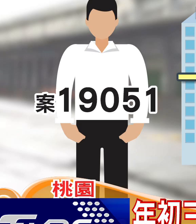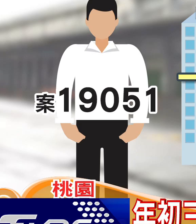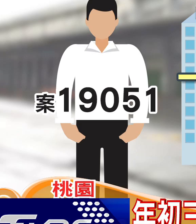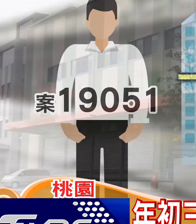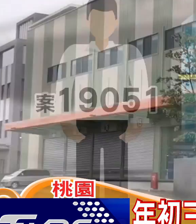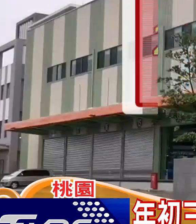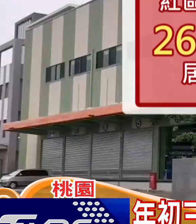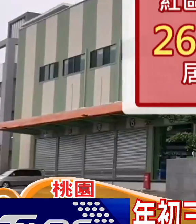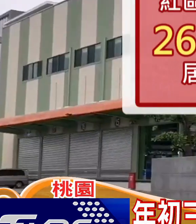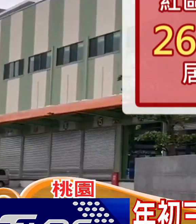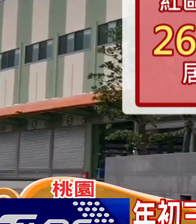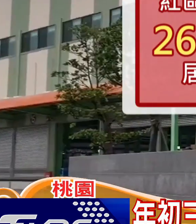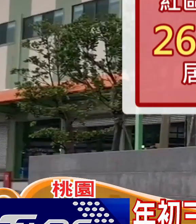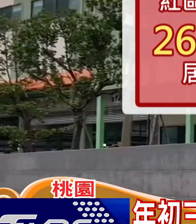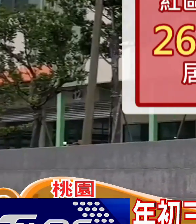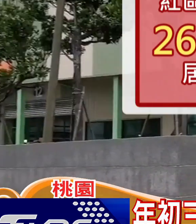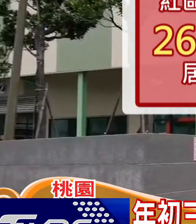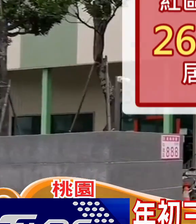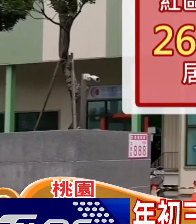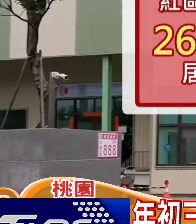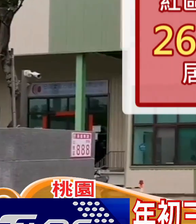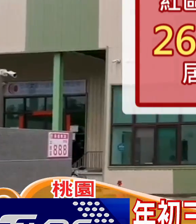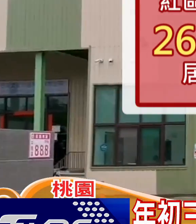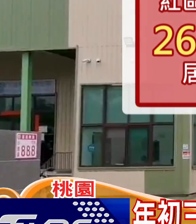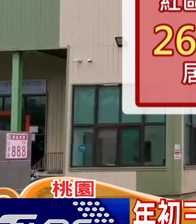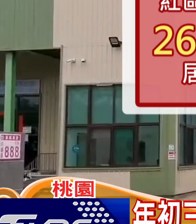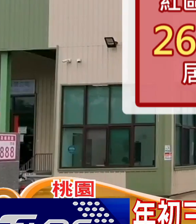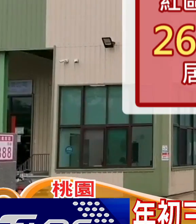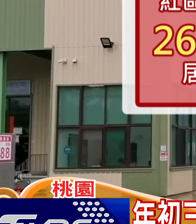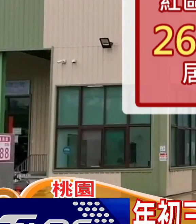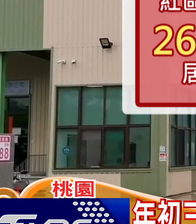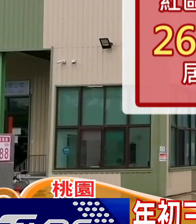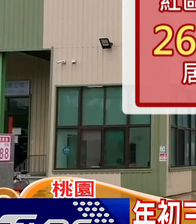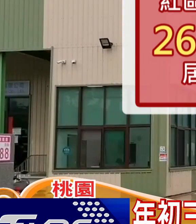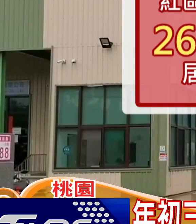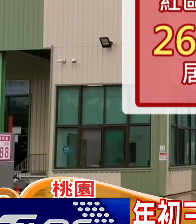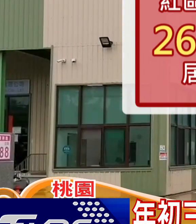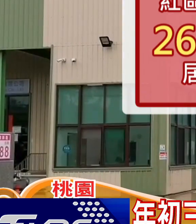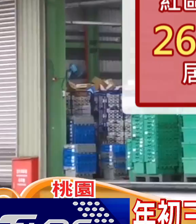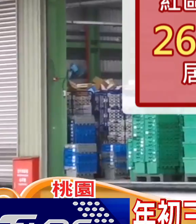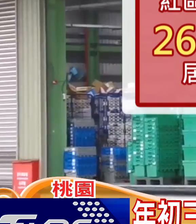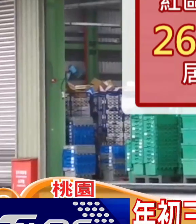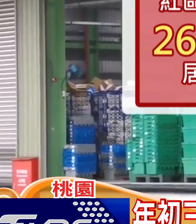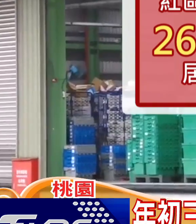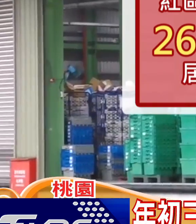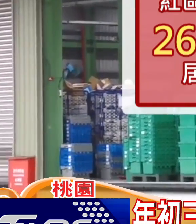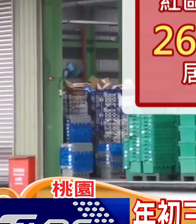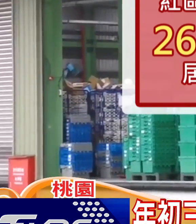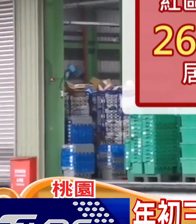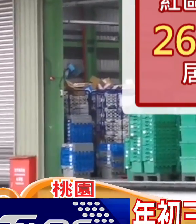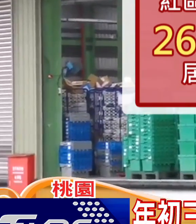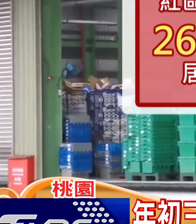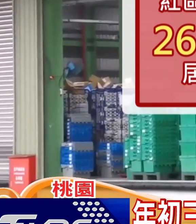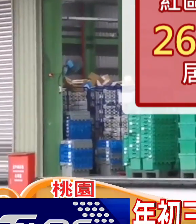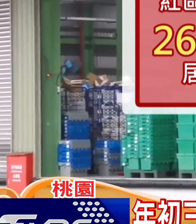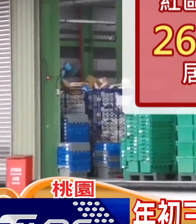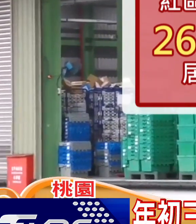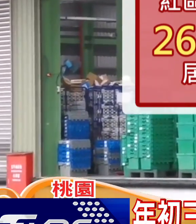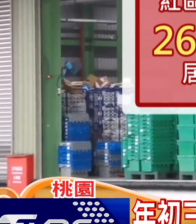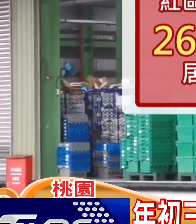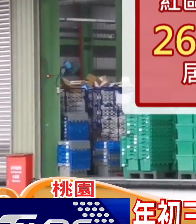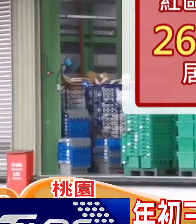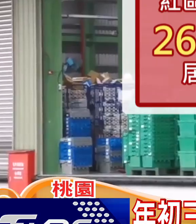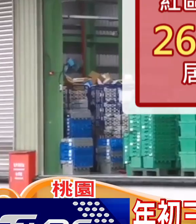调持续进行。市府目前框列267名红区员工要进行14天居家隔离，806人预防性隔离